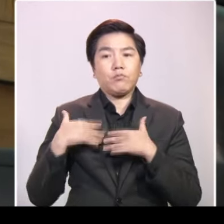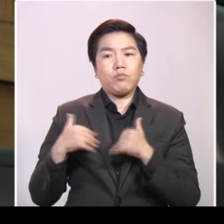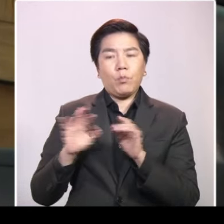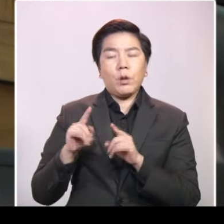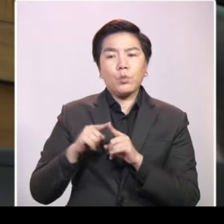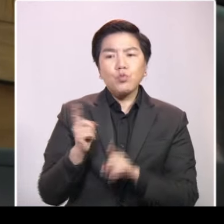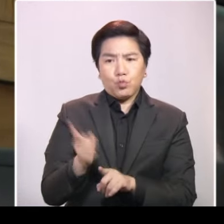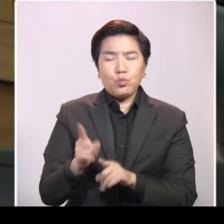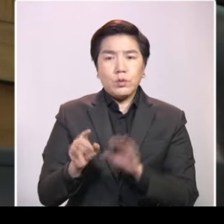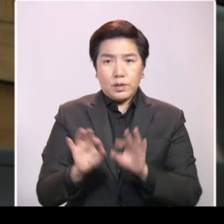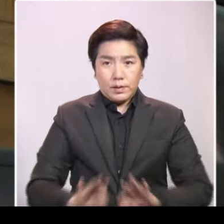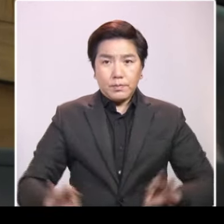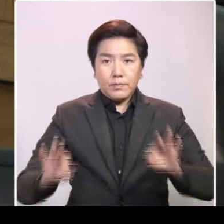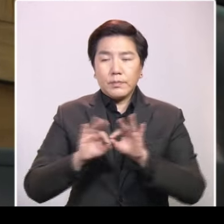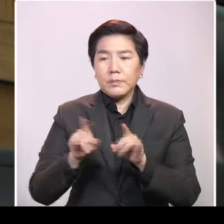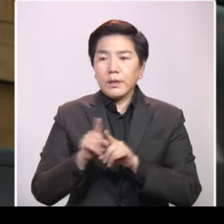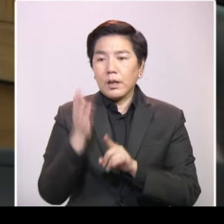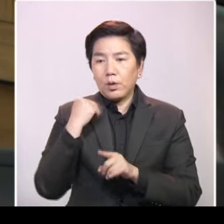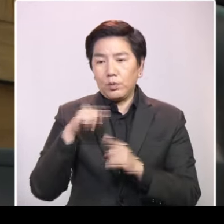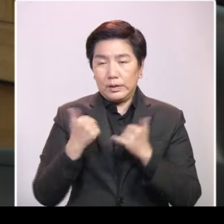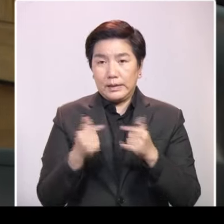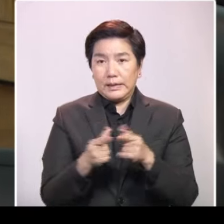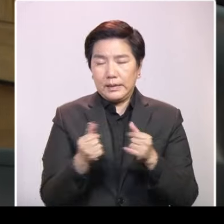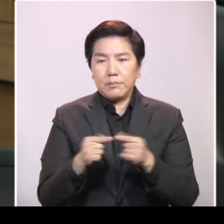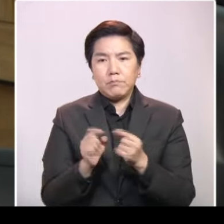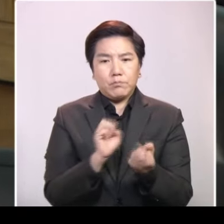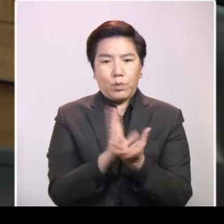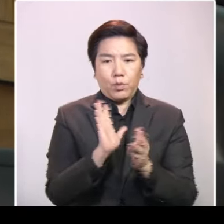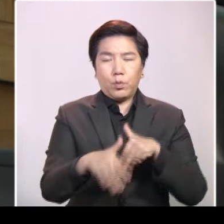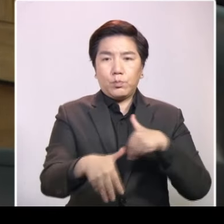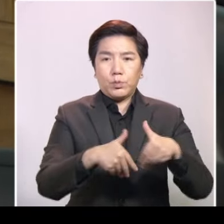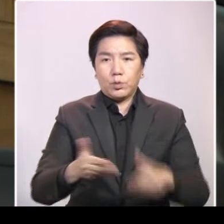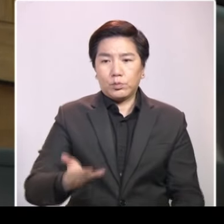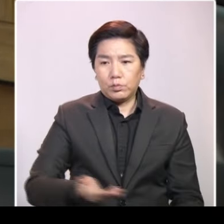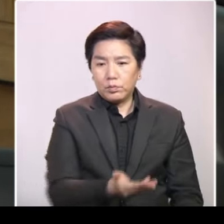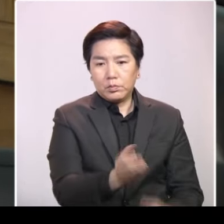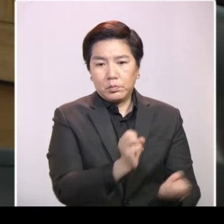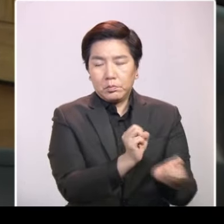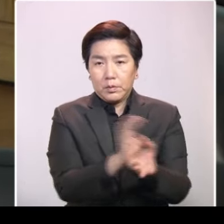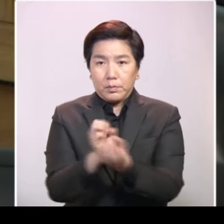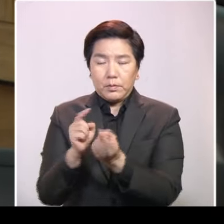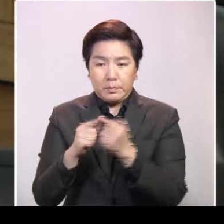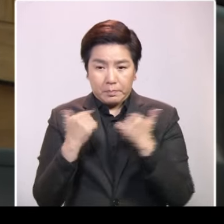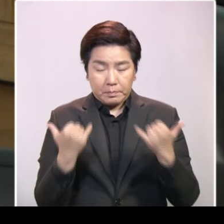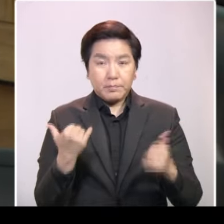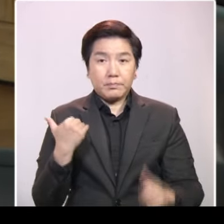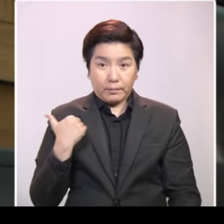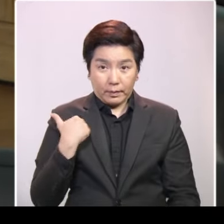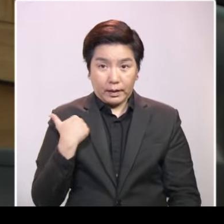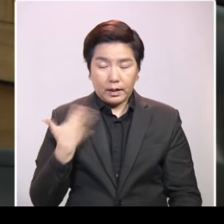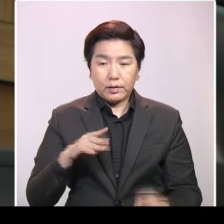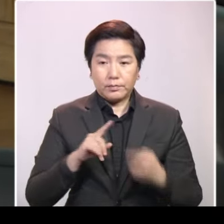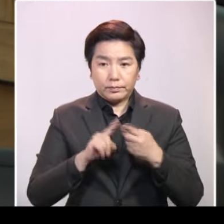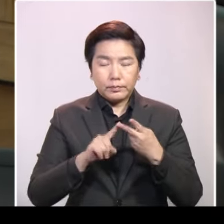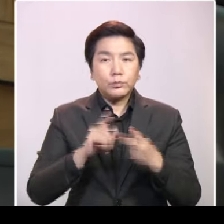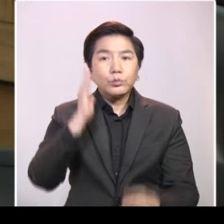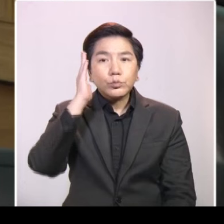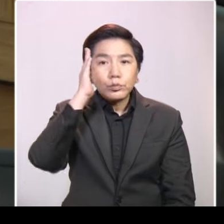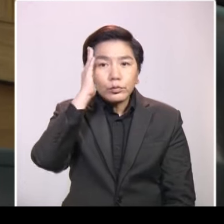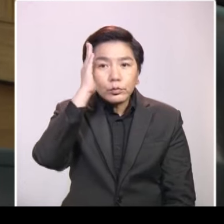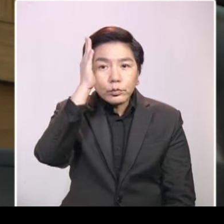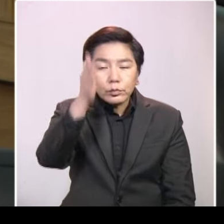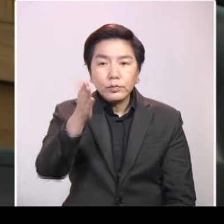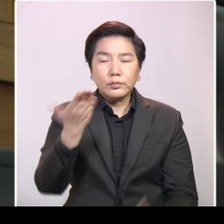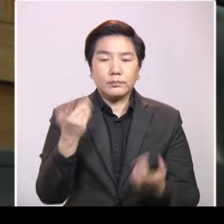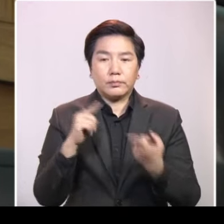สำคัญกับเรื่องนี้เห็นว่าเป็นเรื่องที่กระทบต่อพี่น้องประชาชนในวงกว้างแล้วก็ในอนาคตเนี่ย